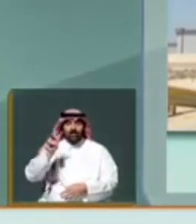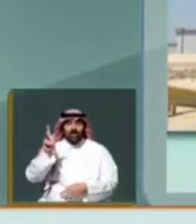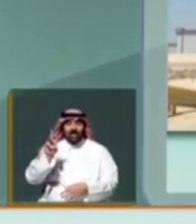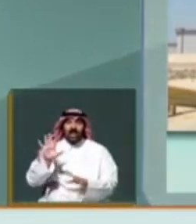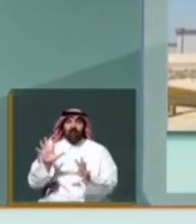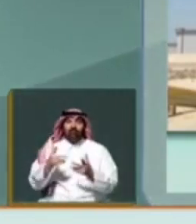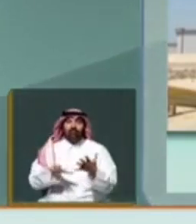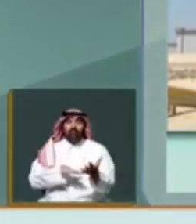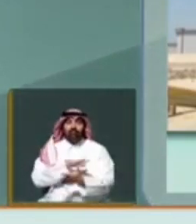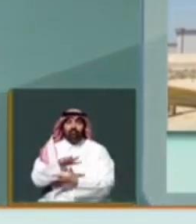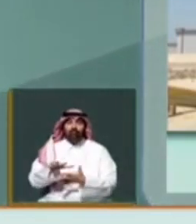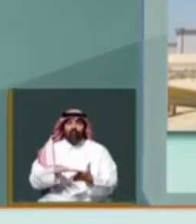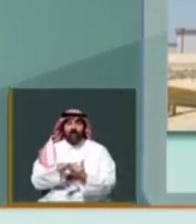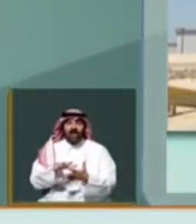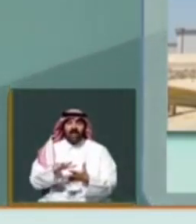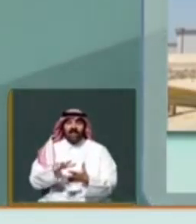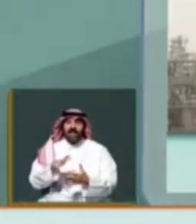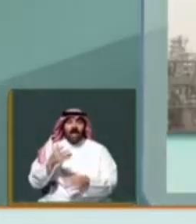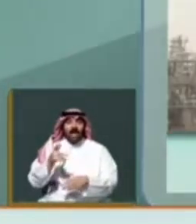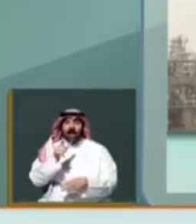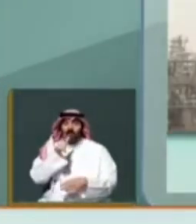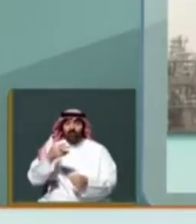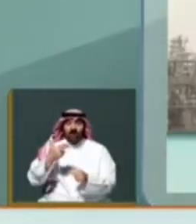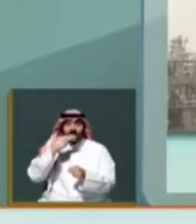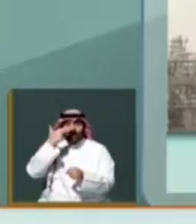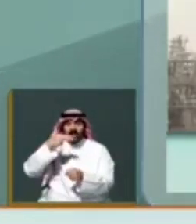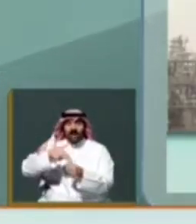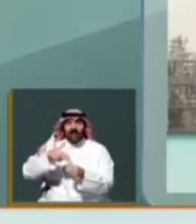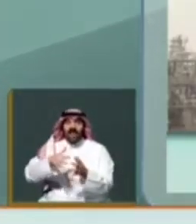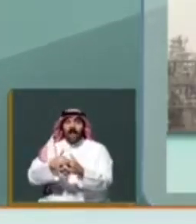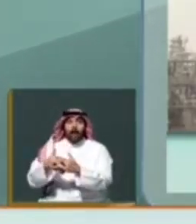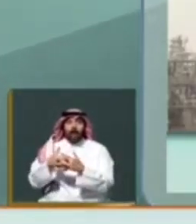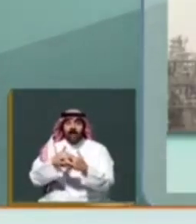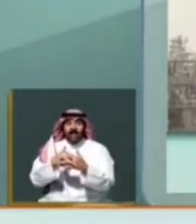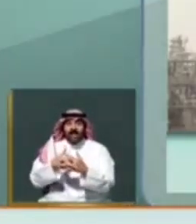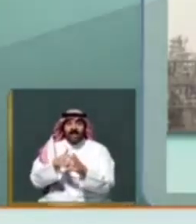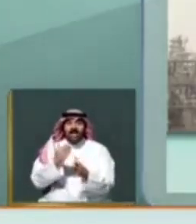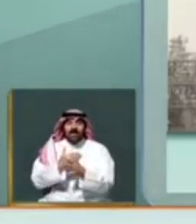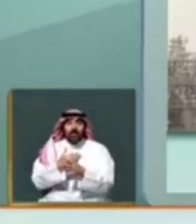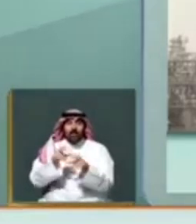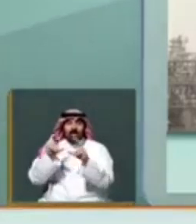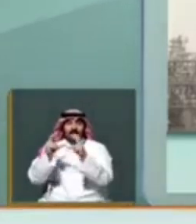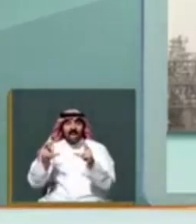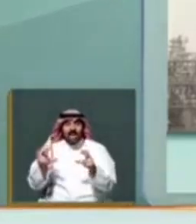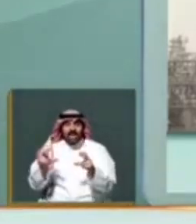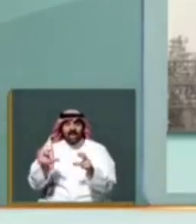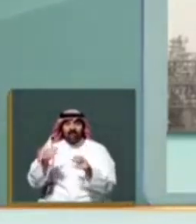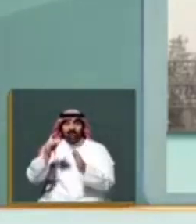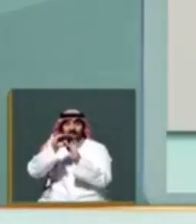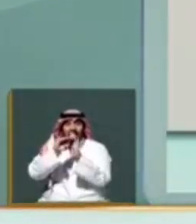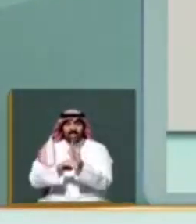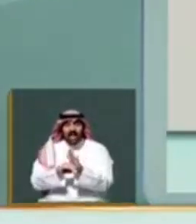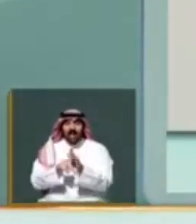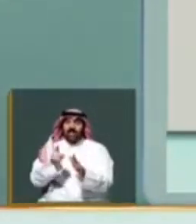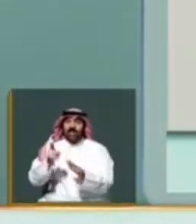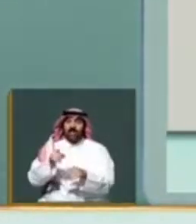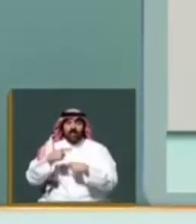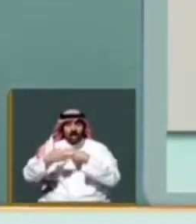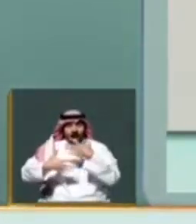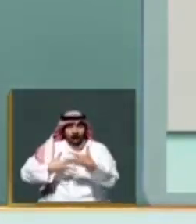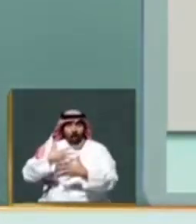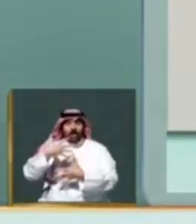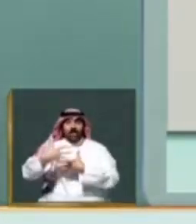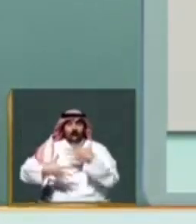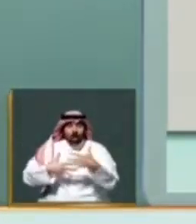الصخري الذي أفلس بعضها لأسباب مرتبطة بانخفاض هذه الأسعار، وبالتالي جميل. المملكة تحاول